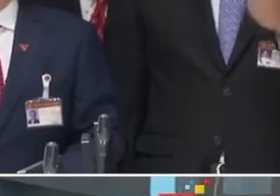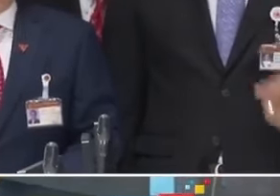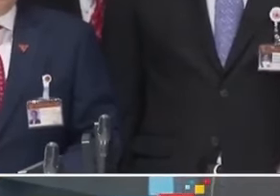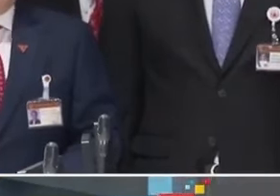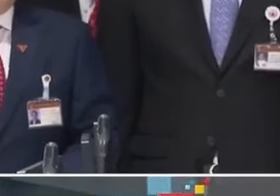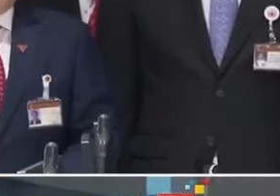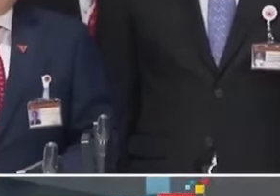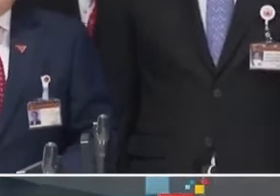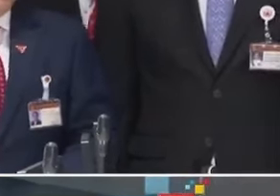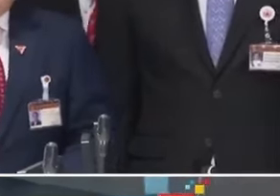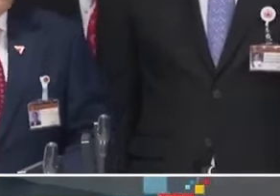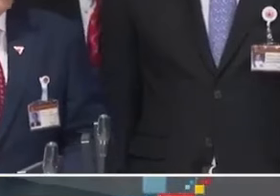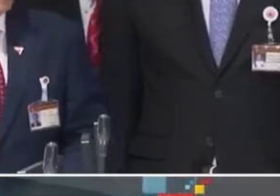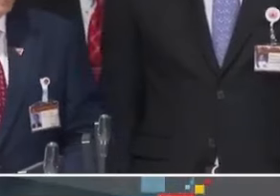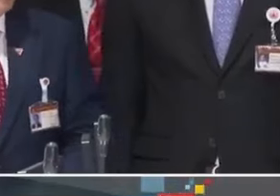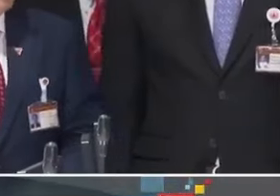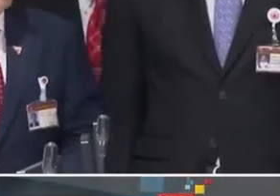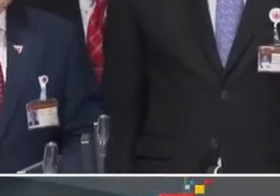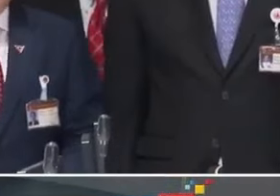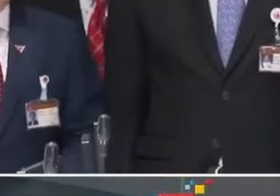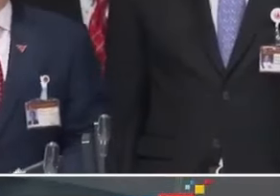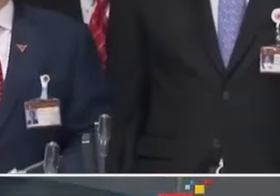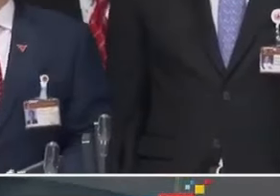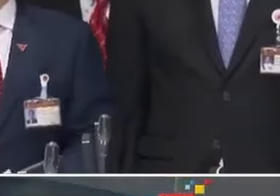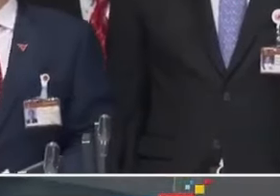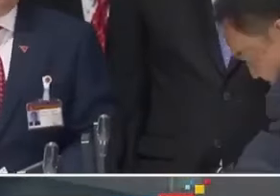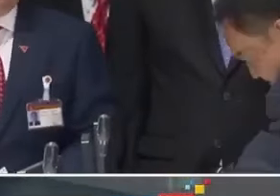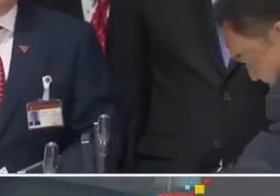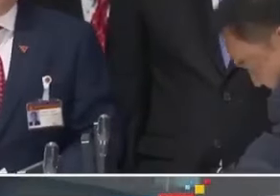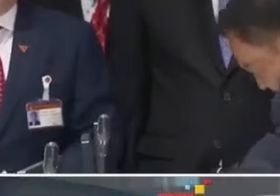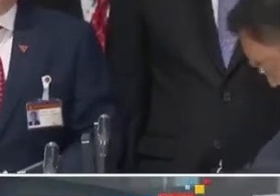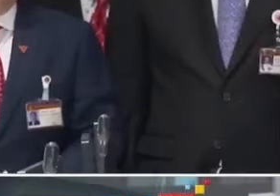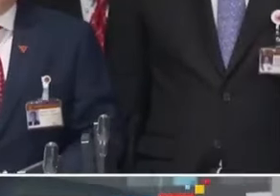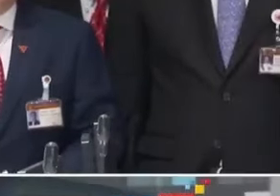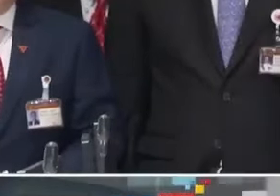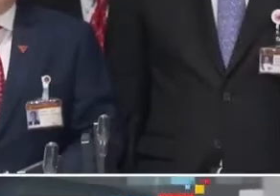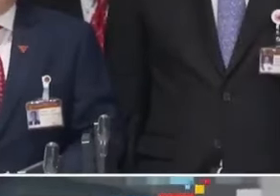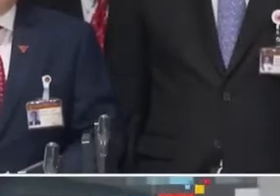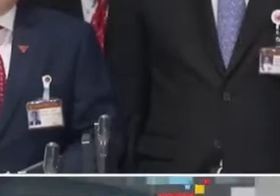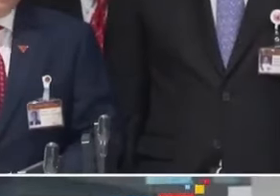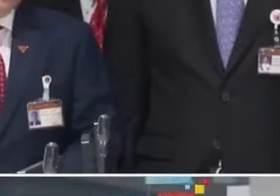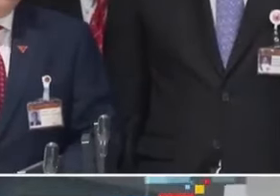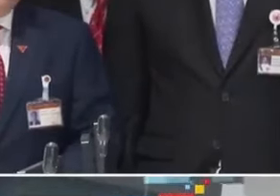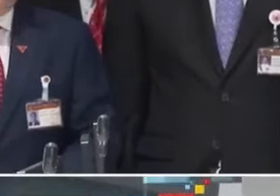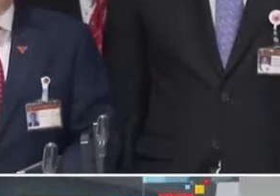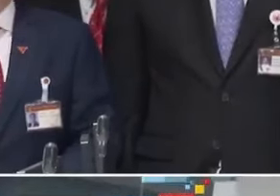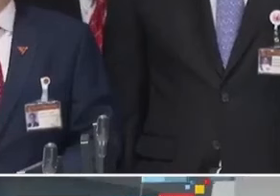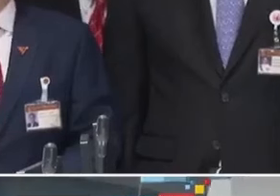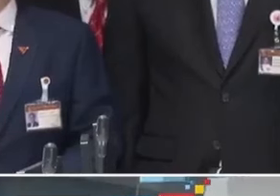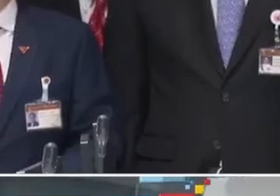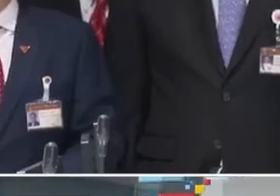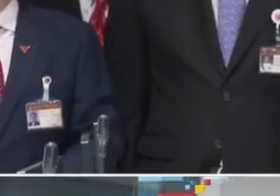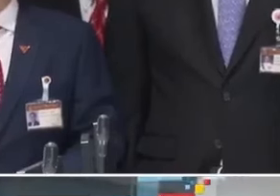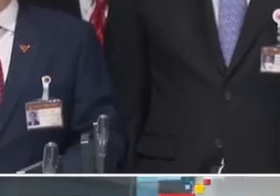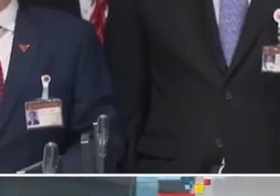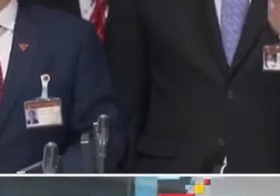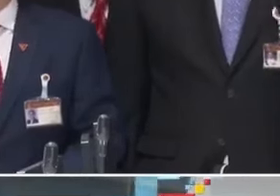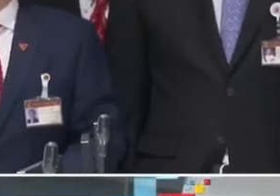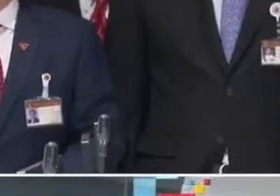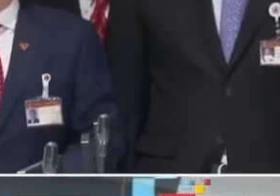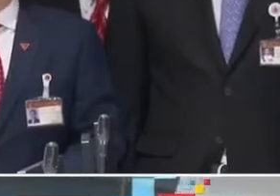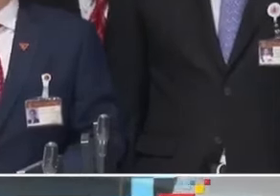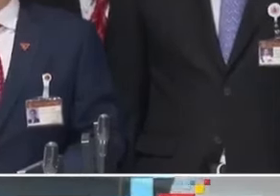เลยนะวันนี้ก็แถลงอย่างเป็นทางการแล้วว่าอภิปรายทั่วไปแบบไม่ลงมติก็ไม่ต่างจากสวถ้